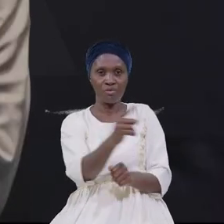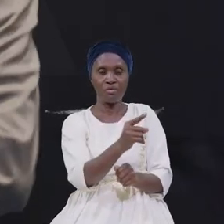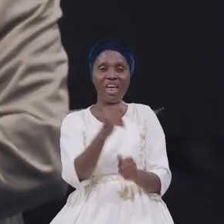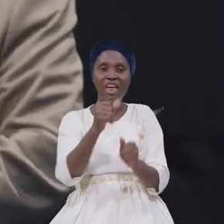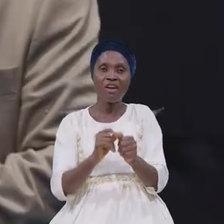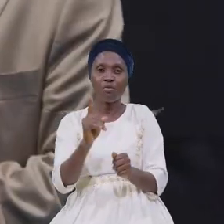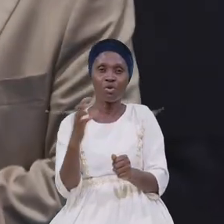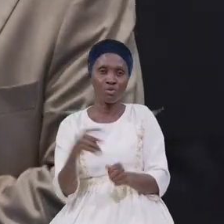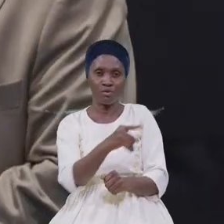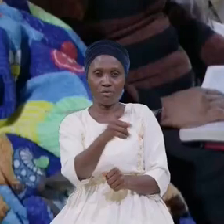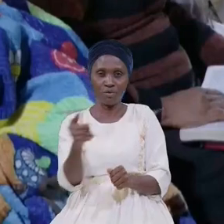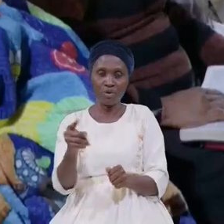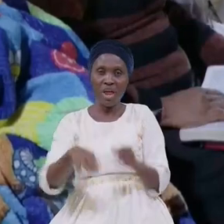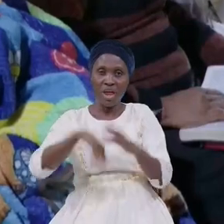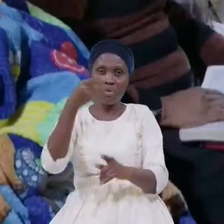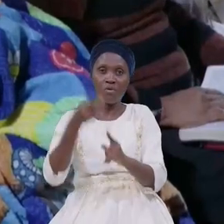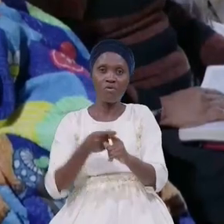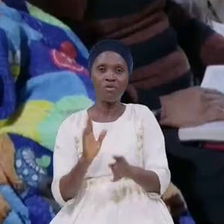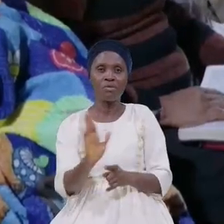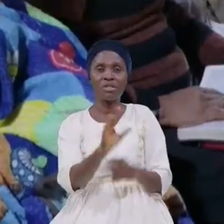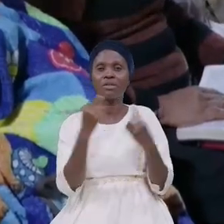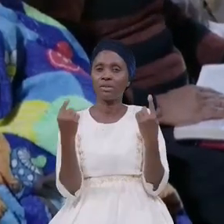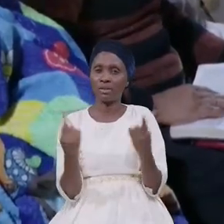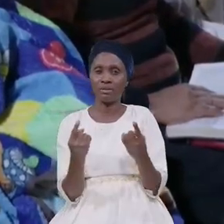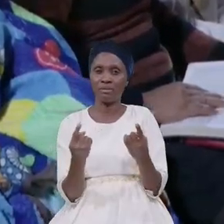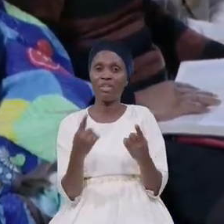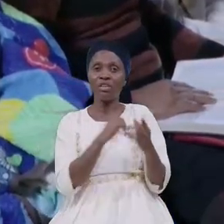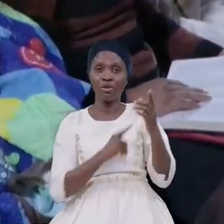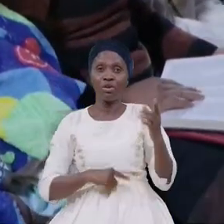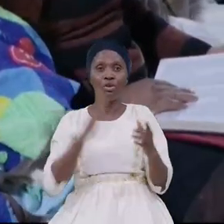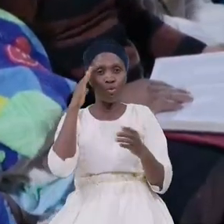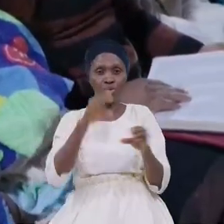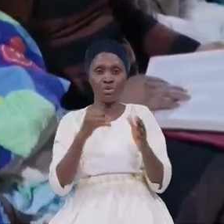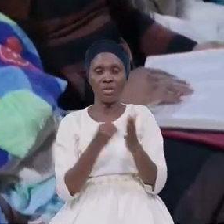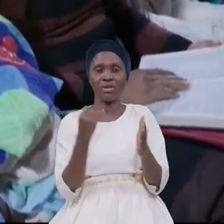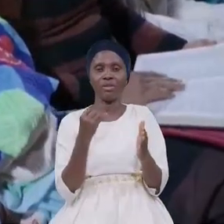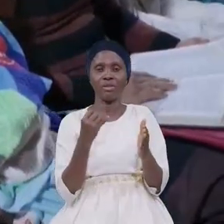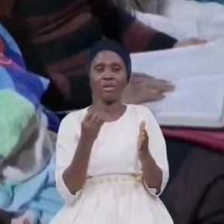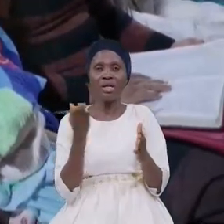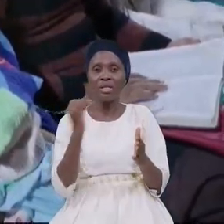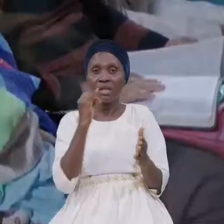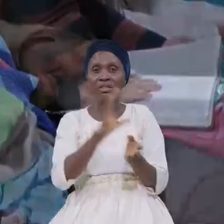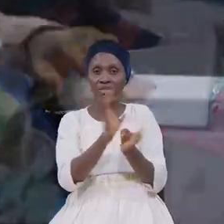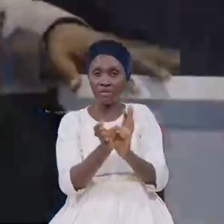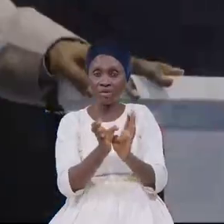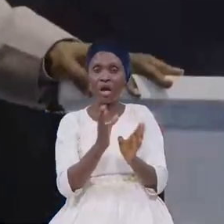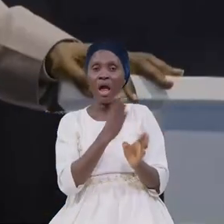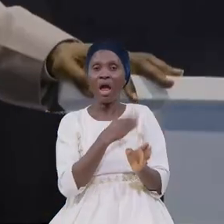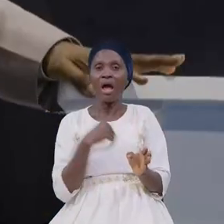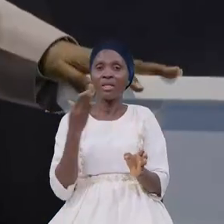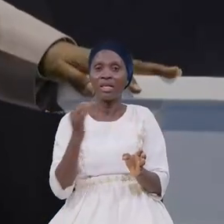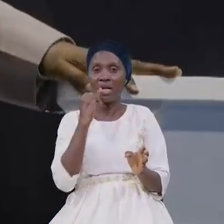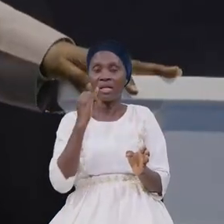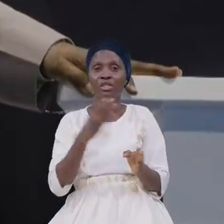iniquités, le Seigneur le fera. Il y a la conversion complète par